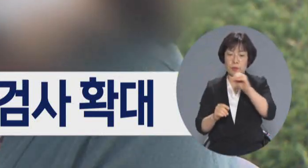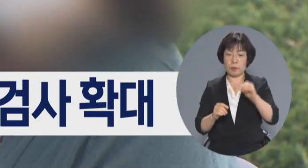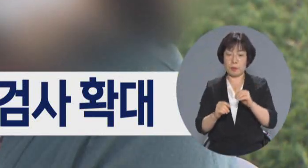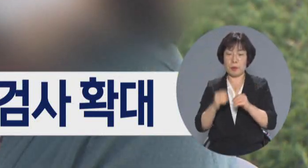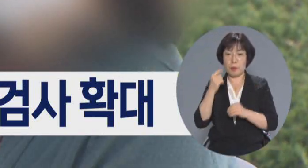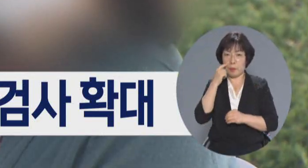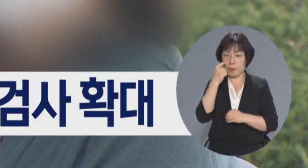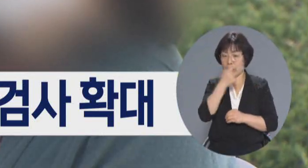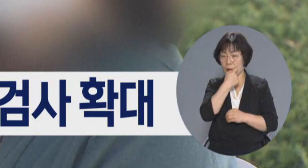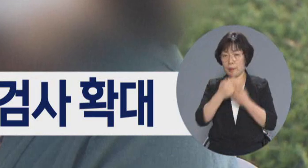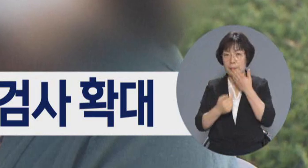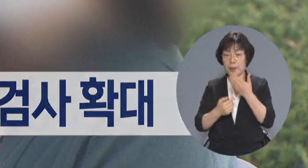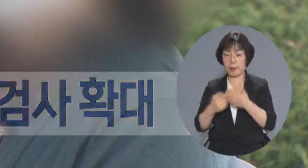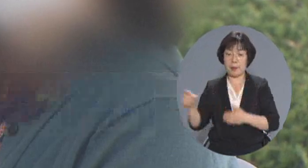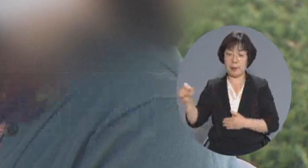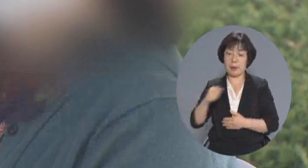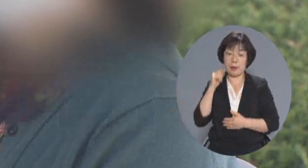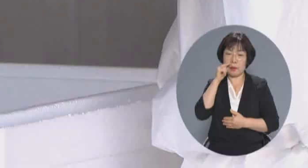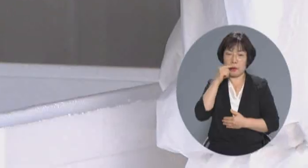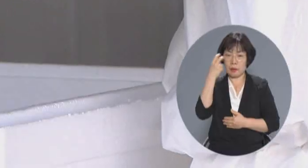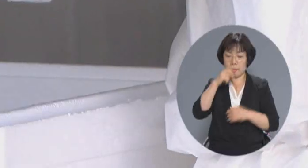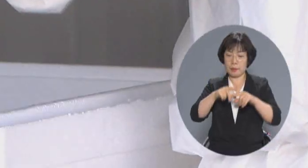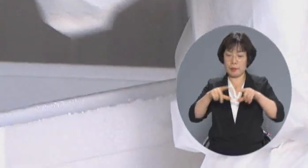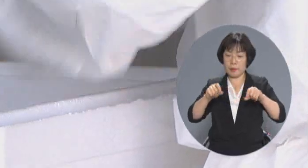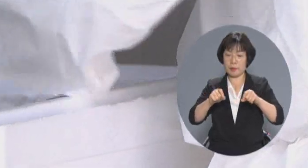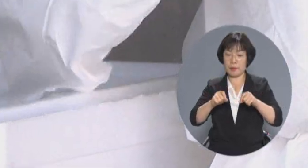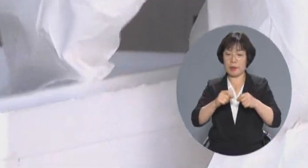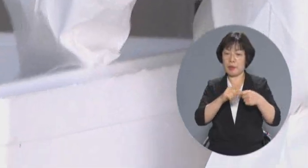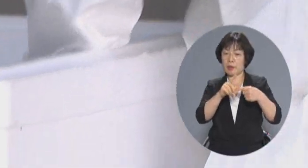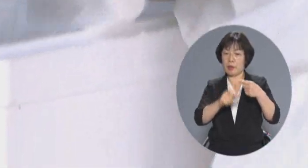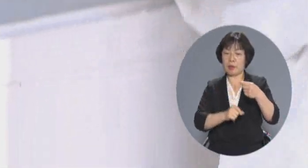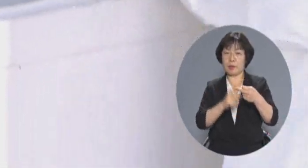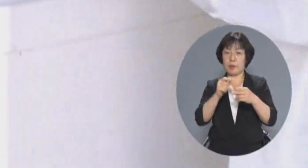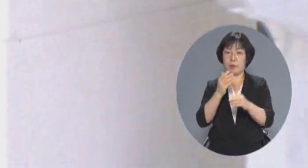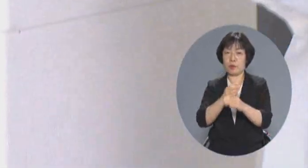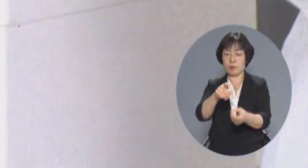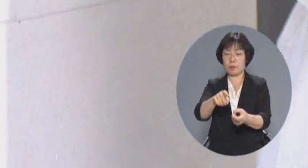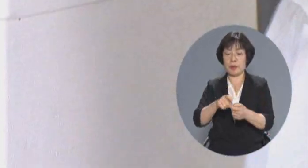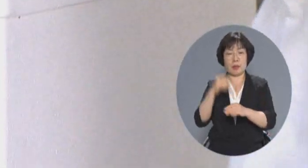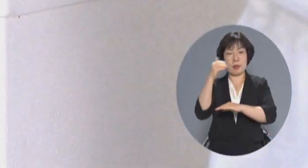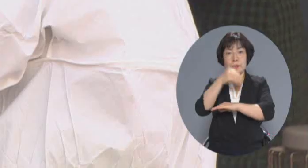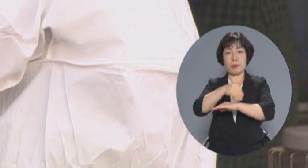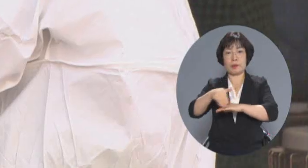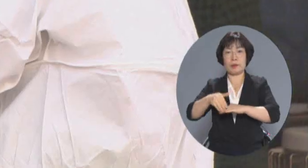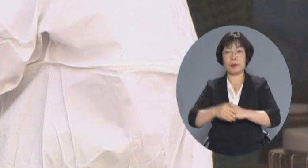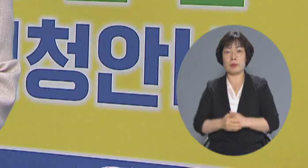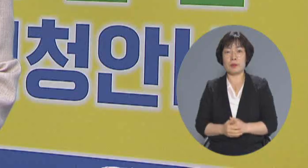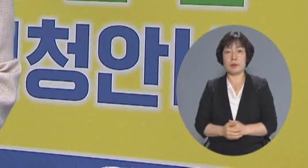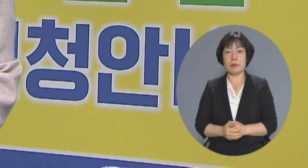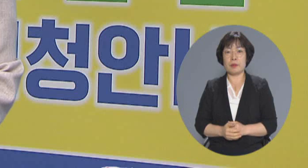있는 신속 항원 검사 키트를 이달 안에 도입할 계획입니다.